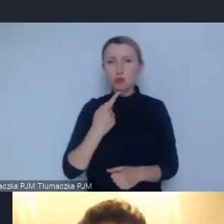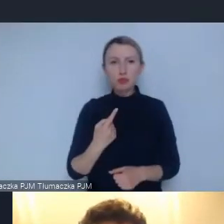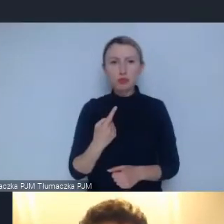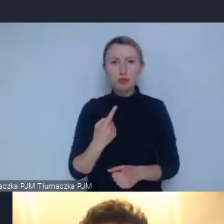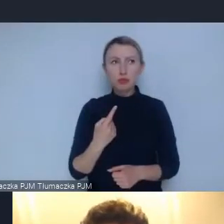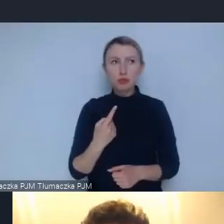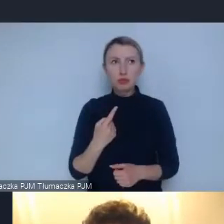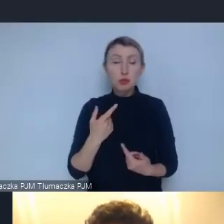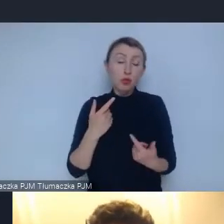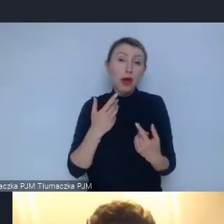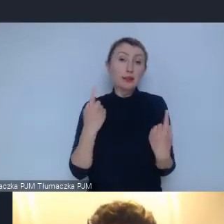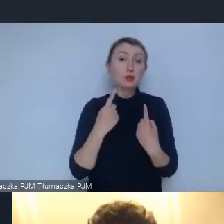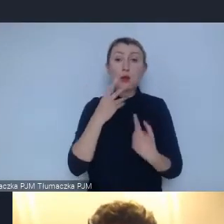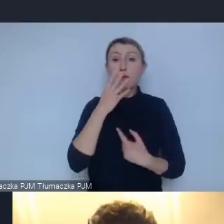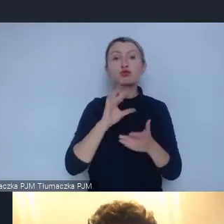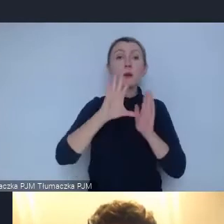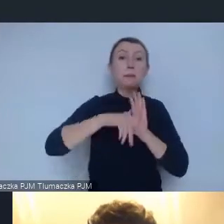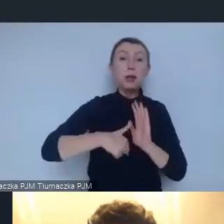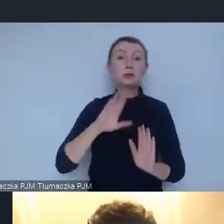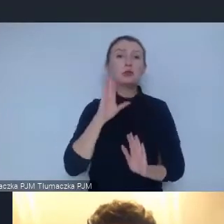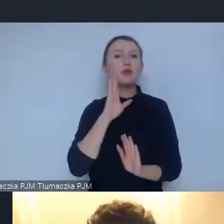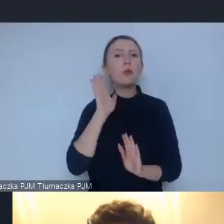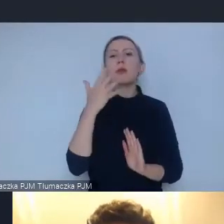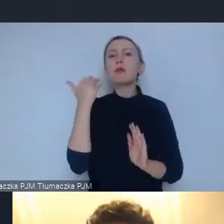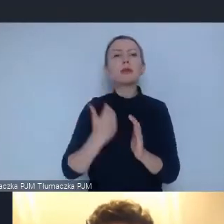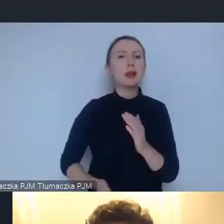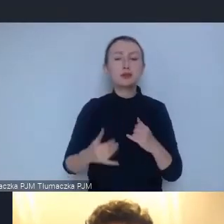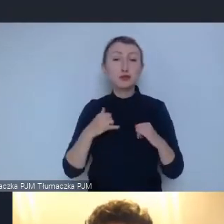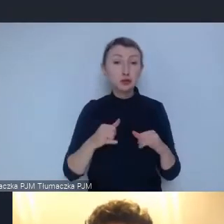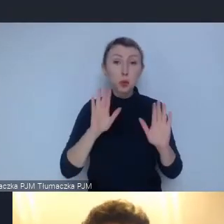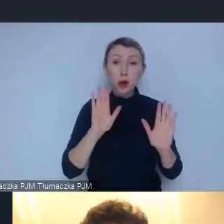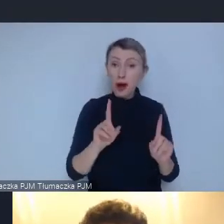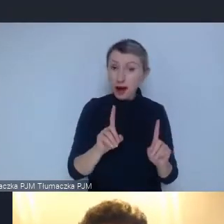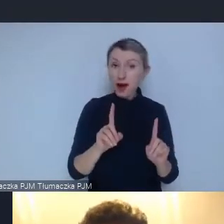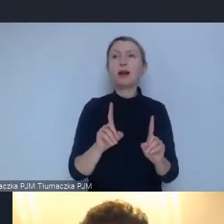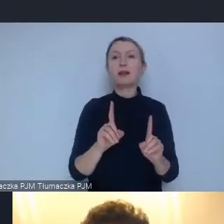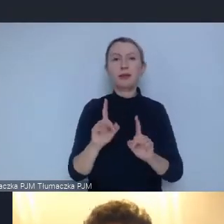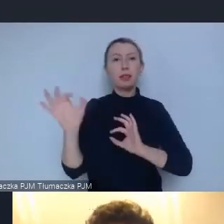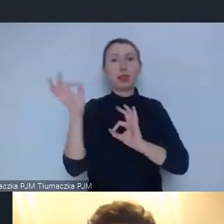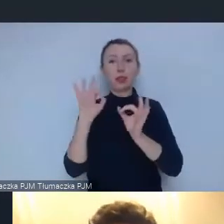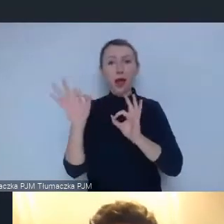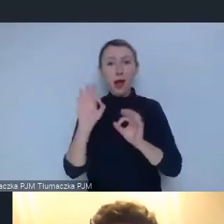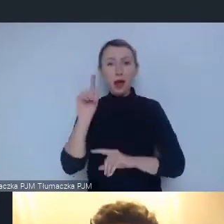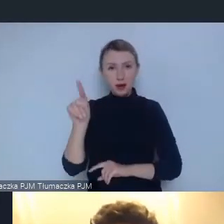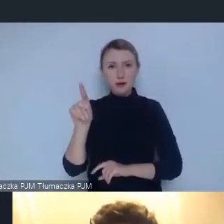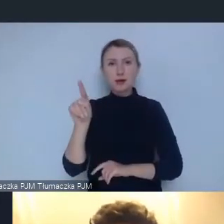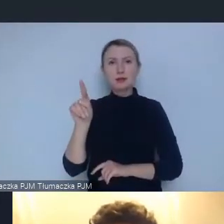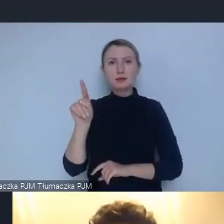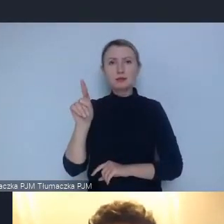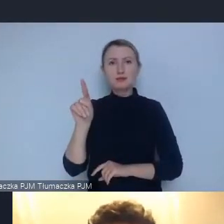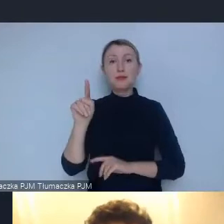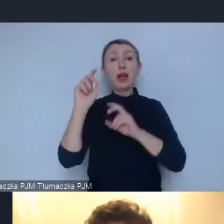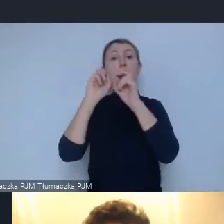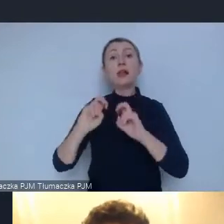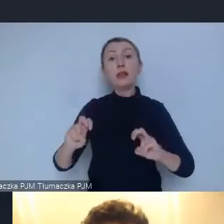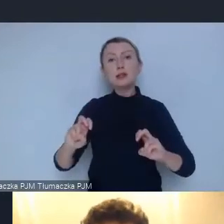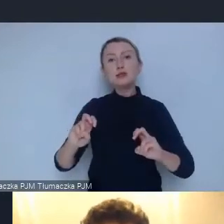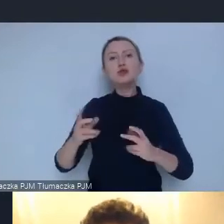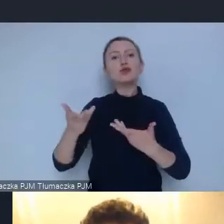kolej rzeczy, że tego typu miasta będą tracić tą siłę. Ale jednak te dane i analiza tego pozwoliła